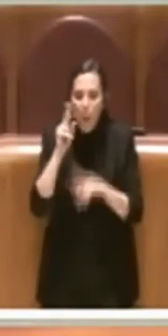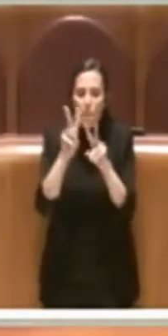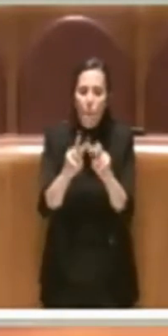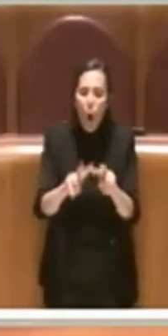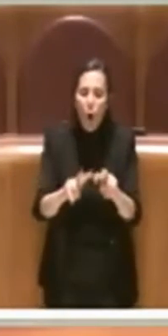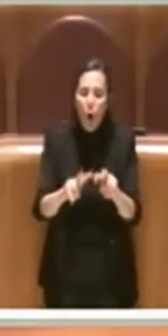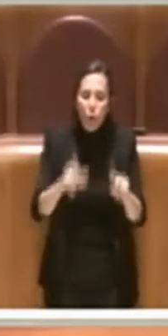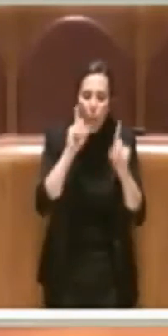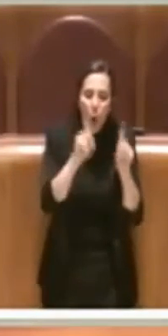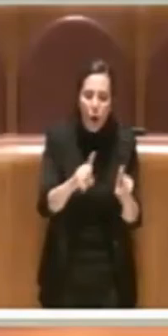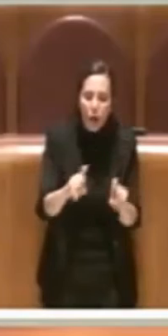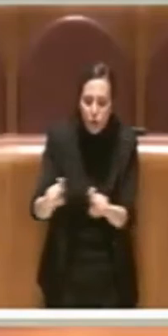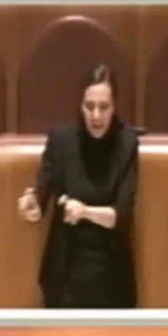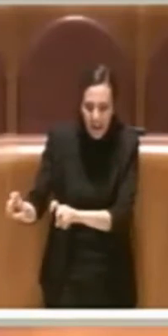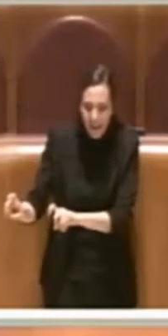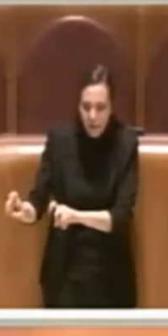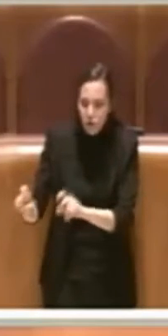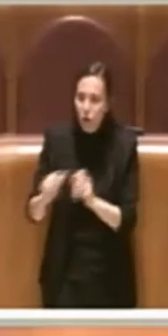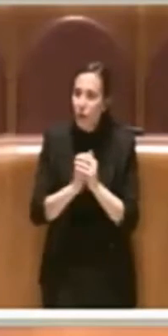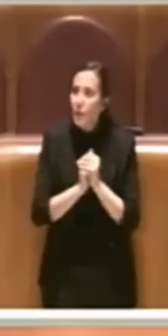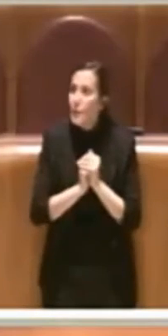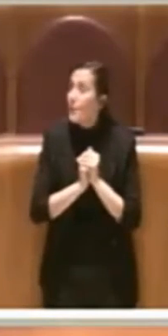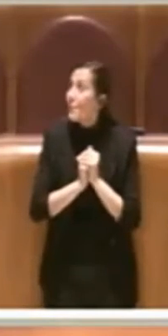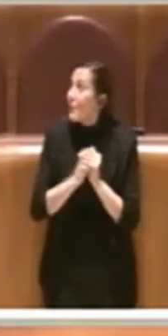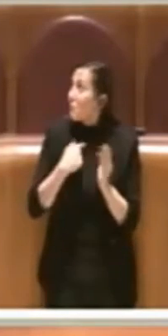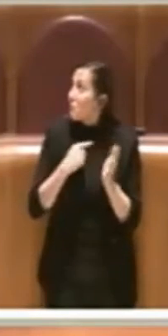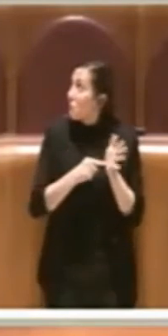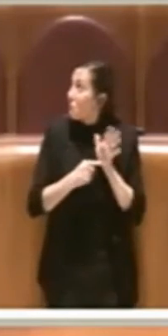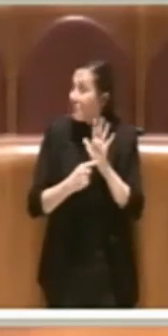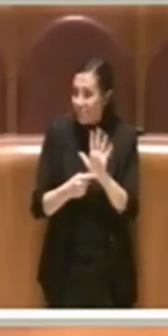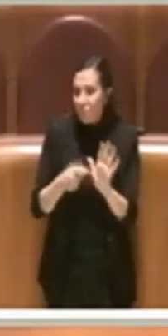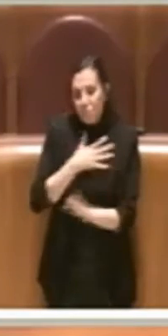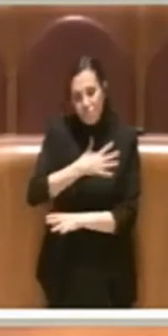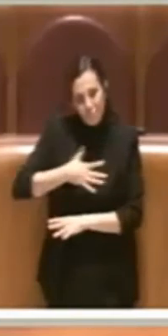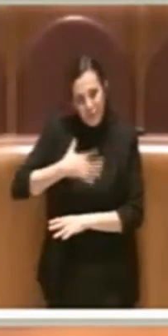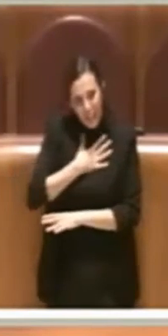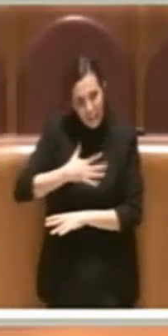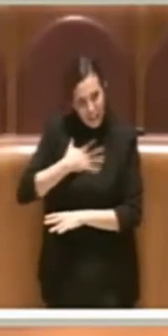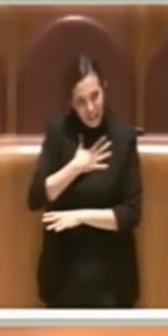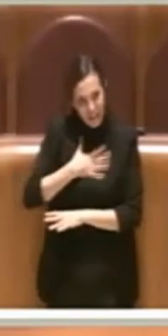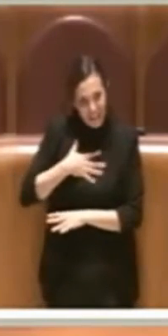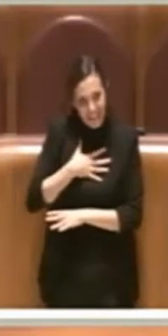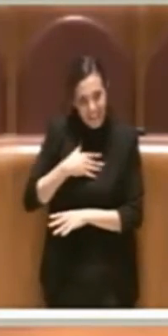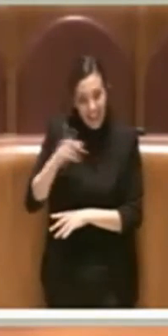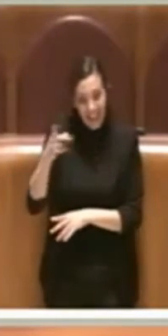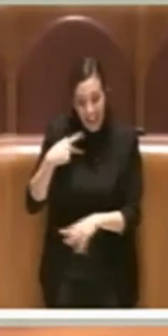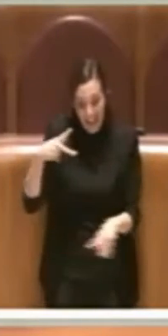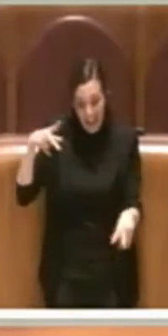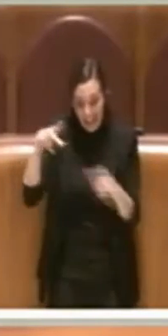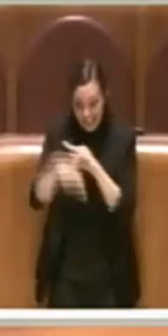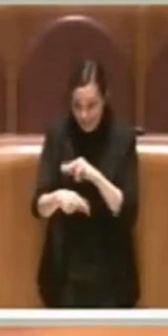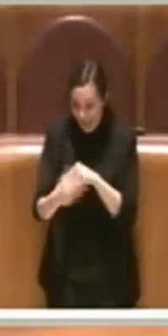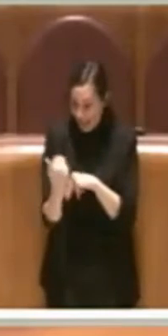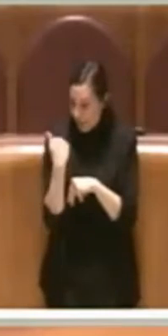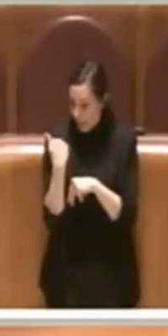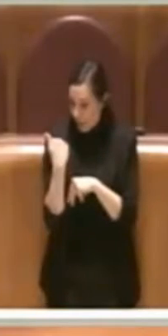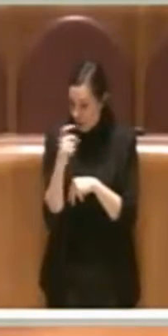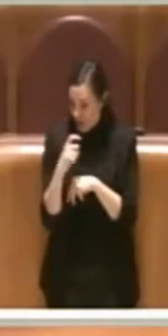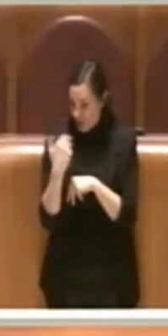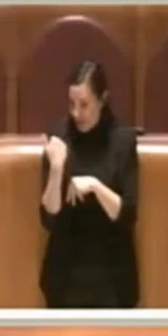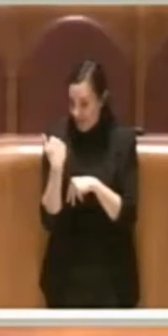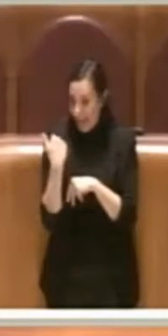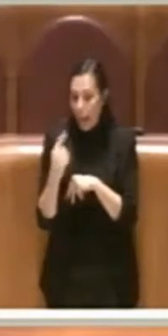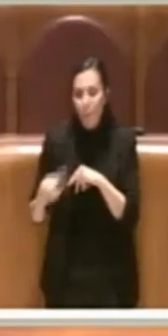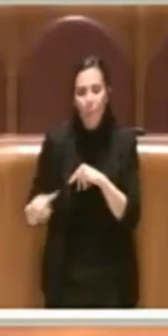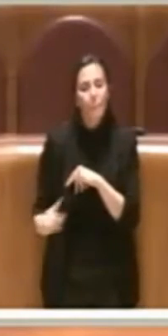macchine VLT. La presento oggi con piacere perché è stata attivata pochi giorni fa. È la prima utenza